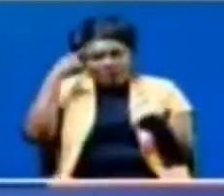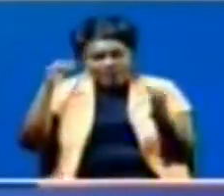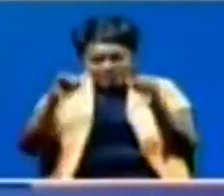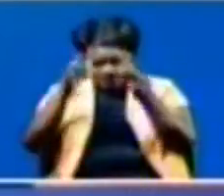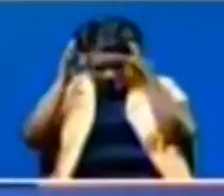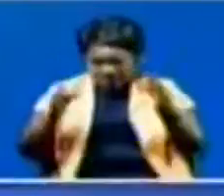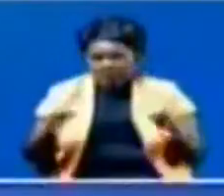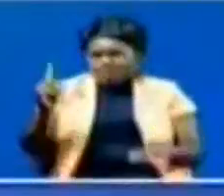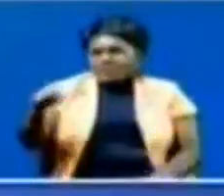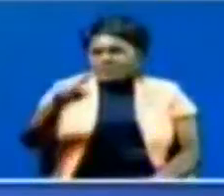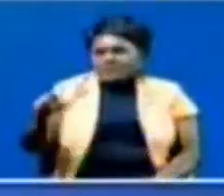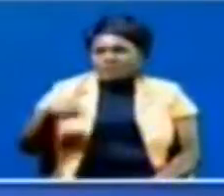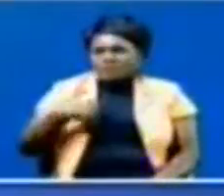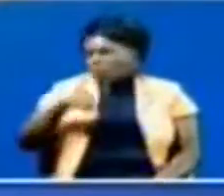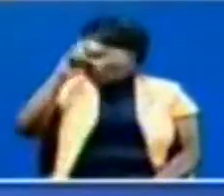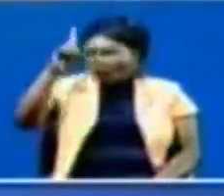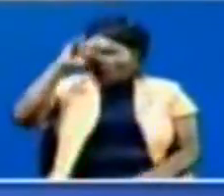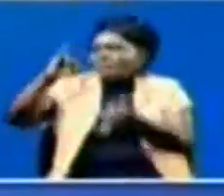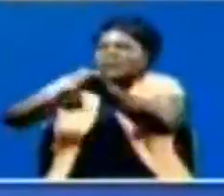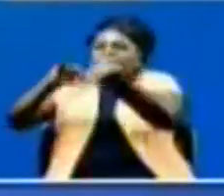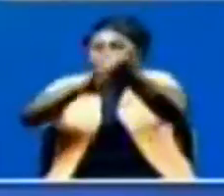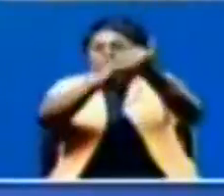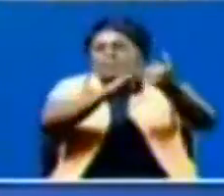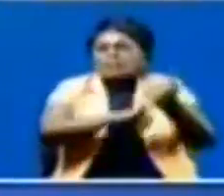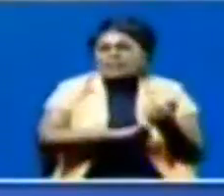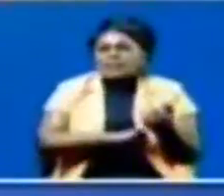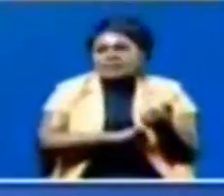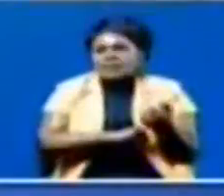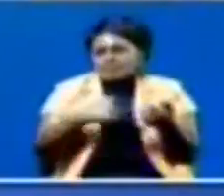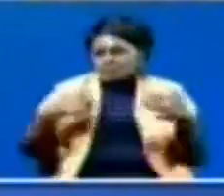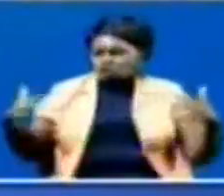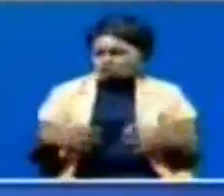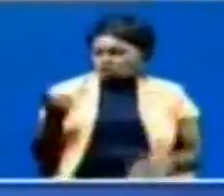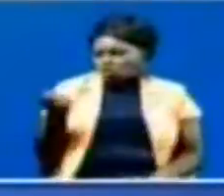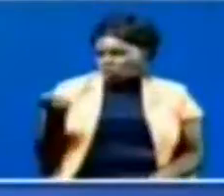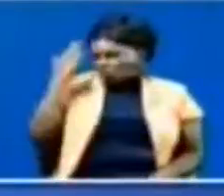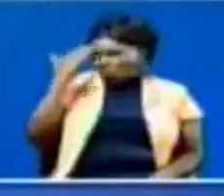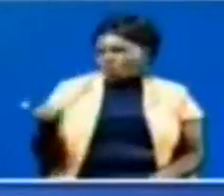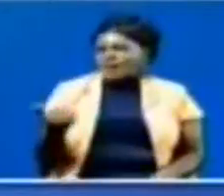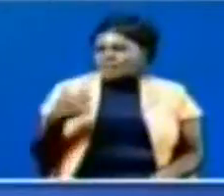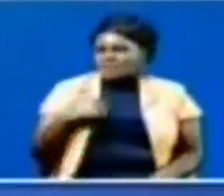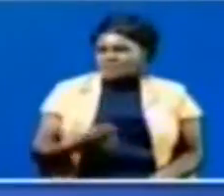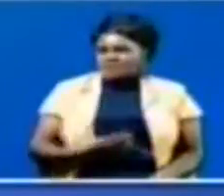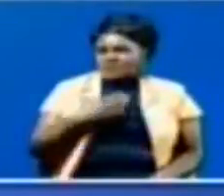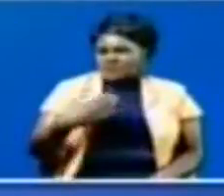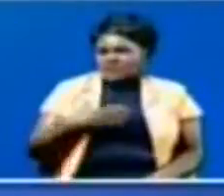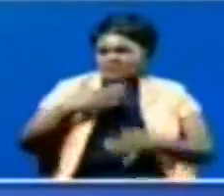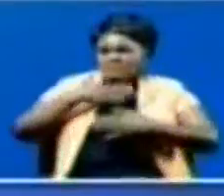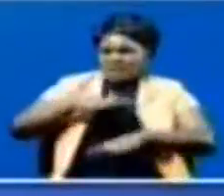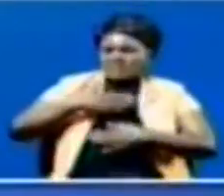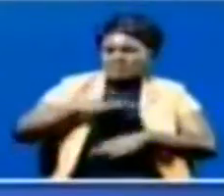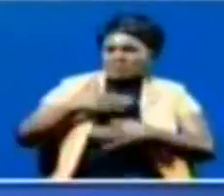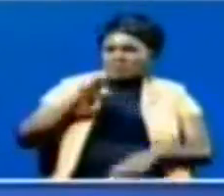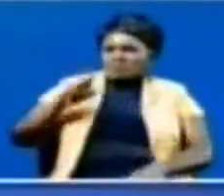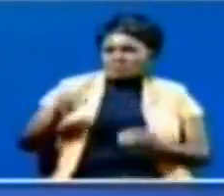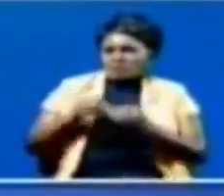hivyo kosa ni kwa watu wanajishtukiza tu katika ndoa lakini swala lingine ambalo linanishtua kidogo nilikuwa nileza kutembea maeneo ya Marsabit kule nikakutana